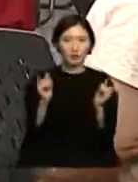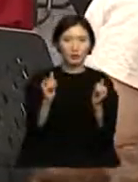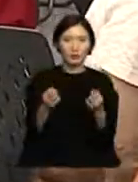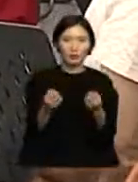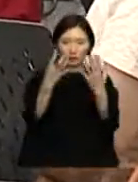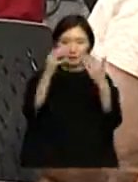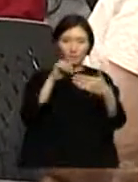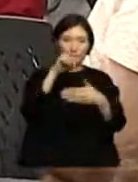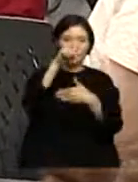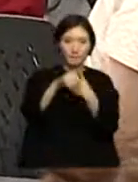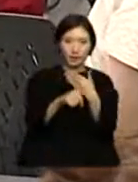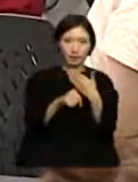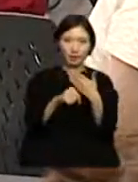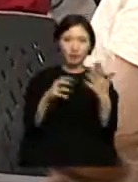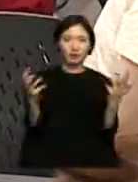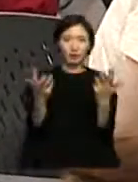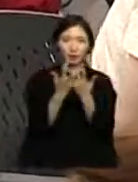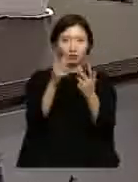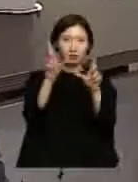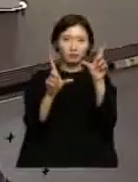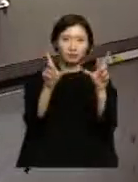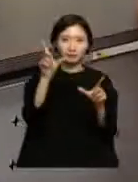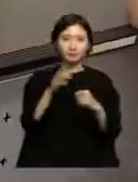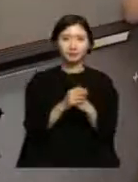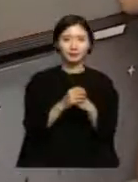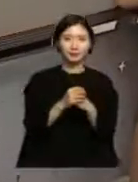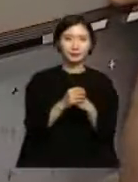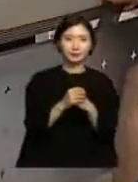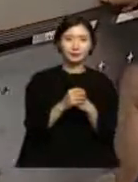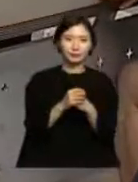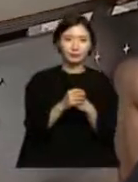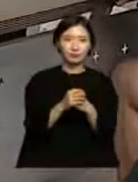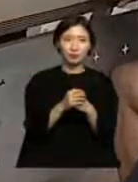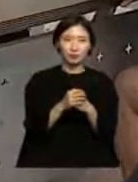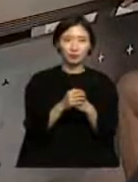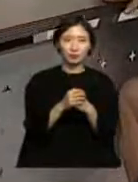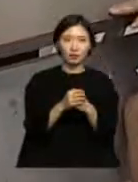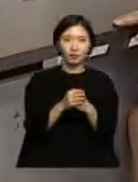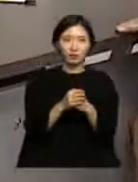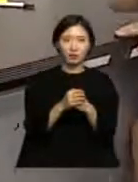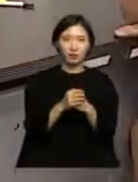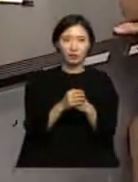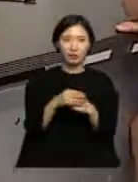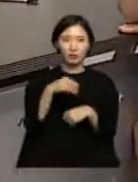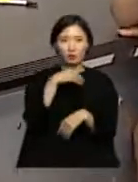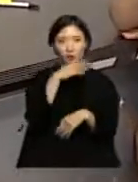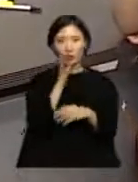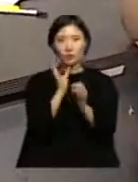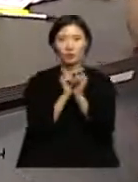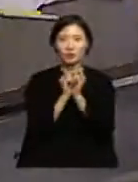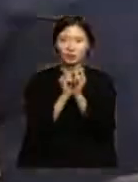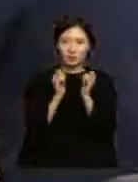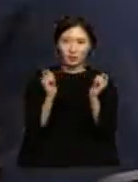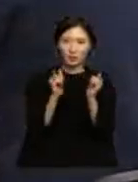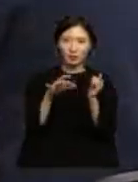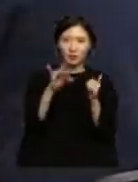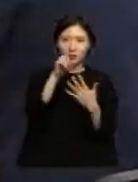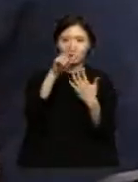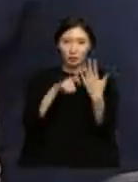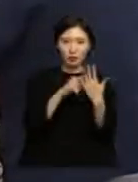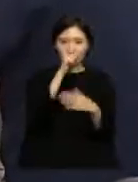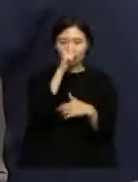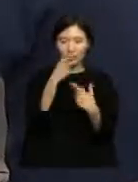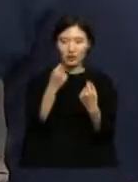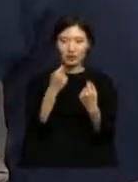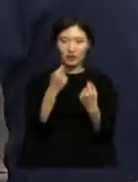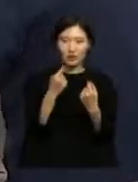행사장 안팎은 문전성시를 이룹니다. 아, 이게 대면 고령자가 우선순위라니까 얼마나 좋아요.